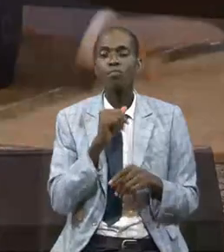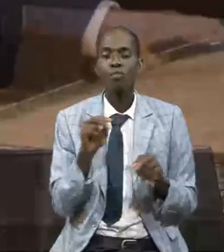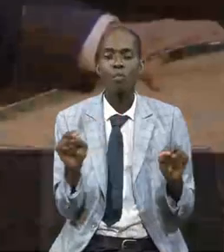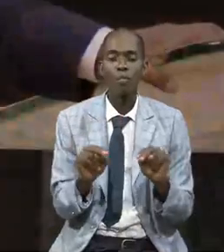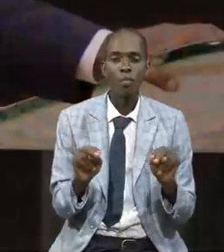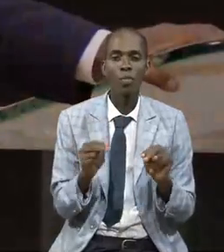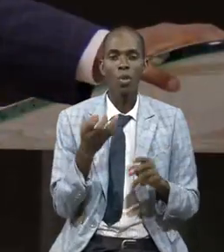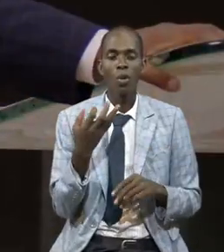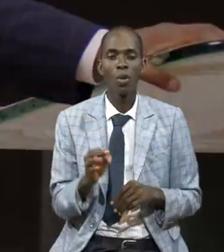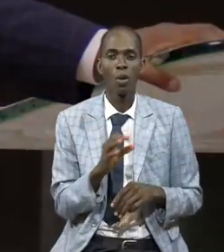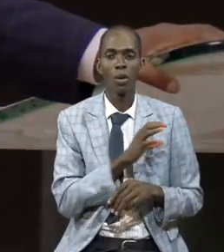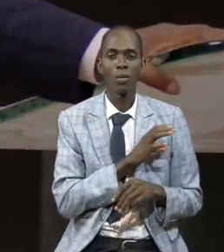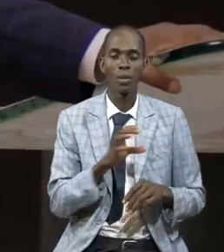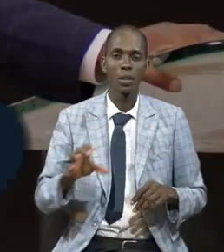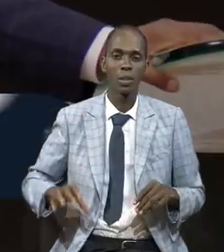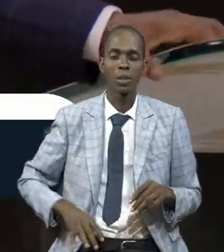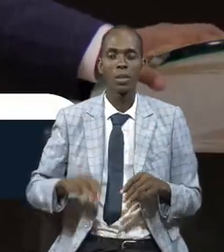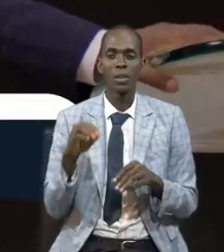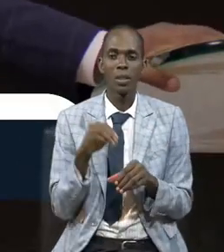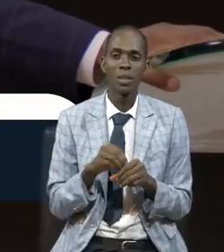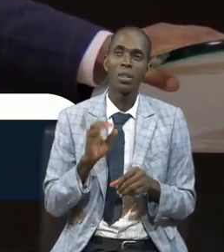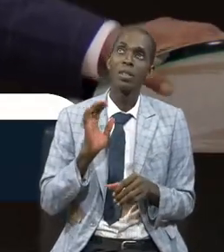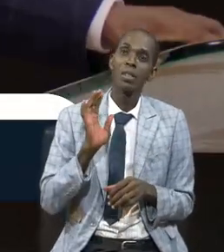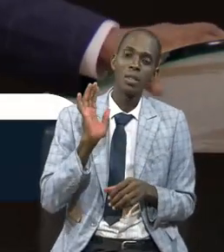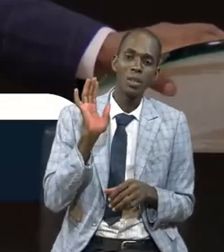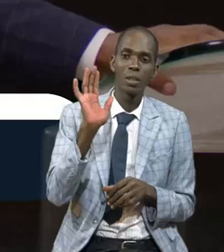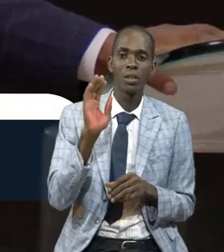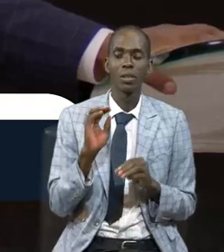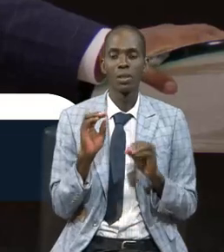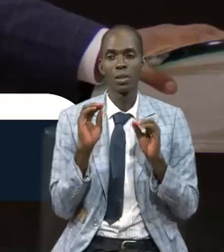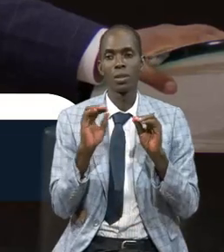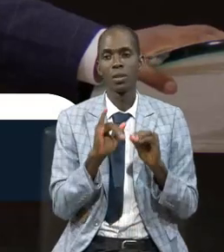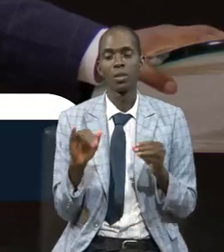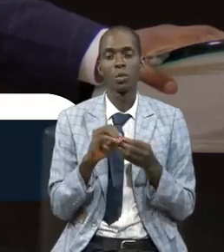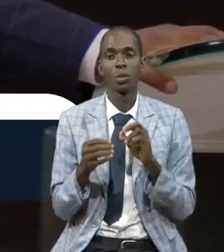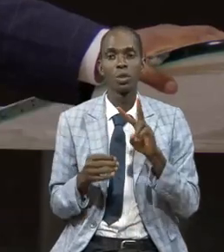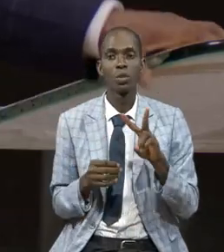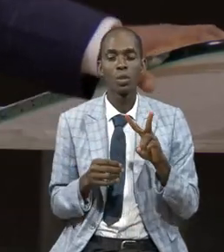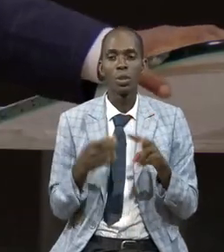Première partie, l'impartialité de Christ dans son enseignement. Deux,